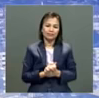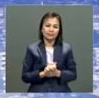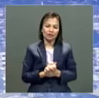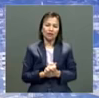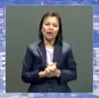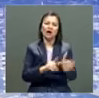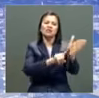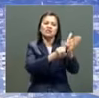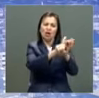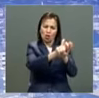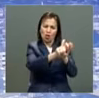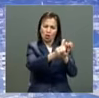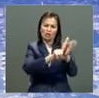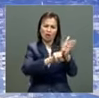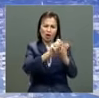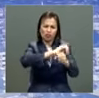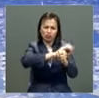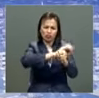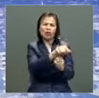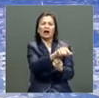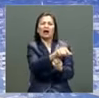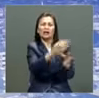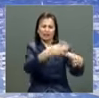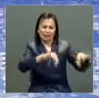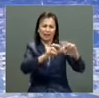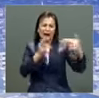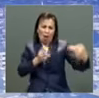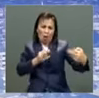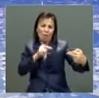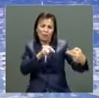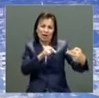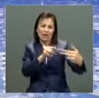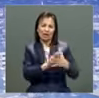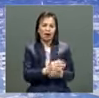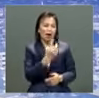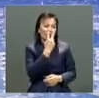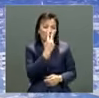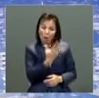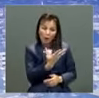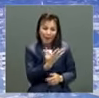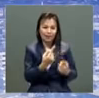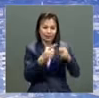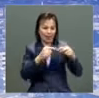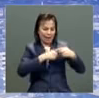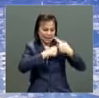ของเราคือชุดโลกตัวเล็กนิดเดียวซึ่งเราไม่เคยเรามองไม่เห็นด้วยตาเปล่าแต่เราใ